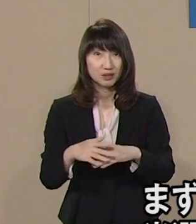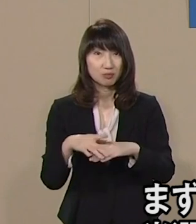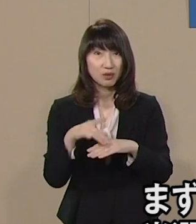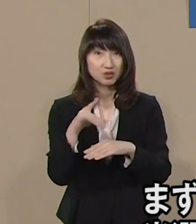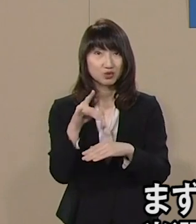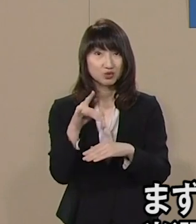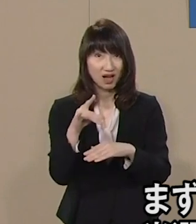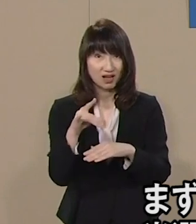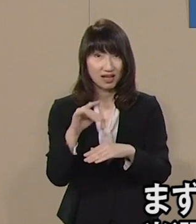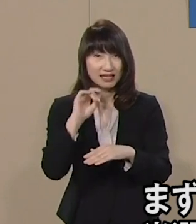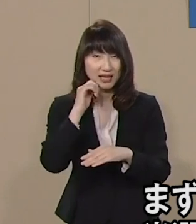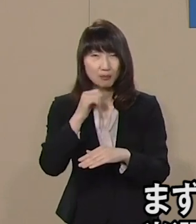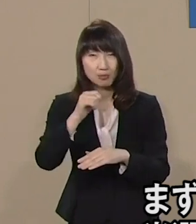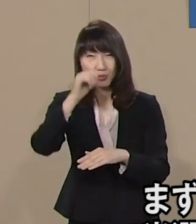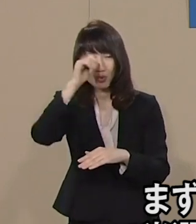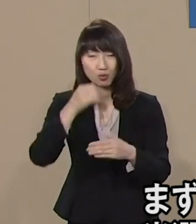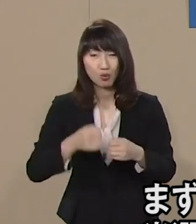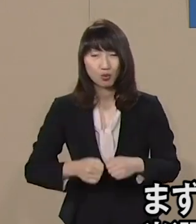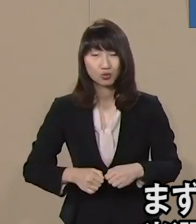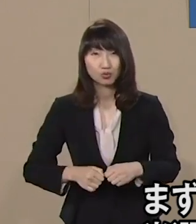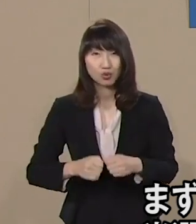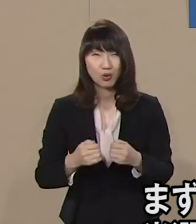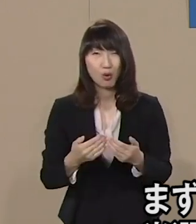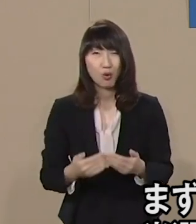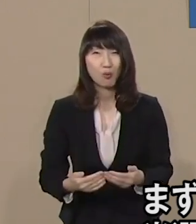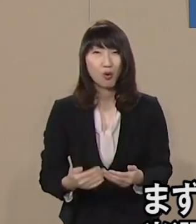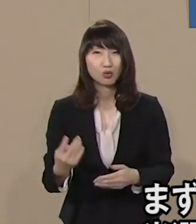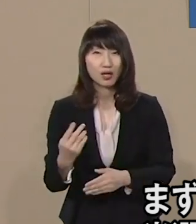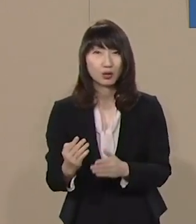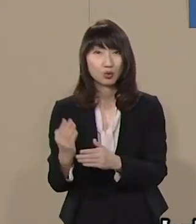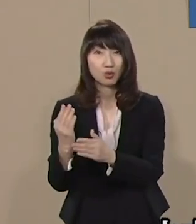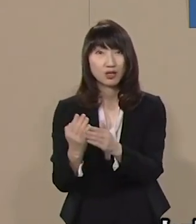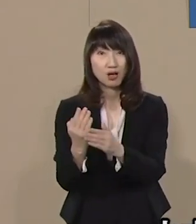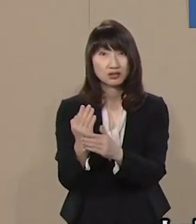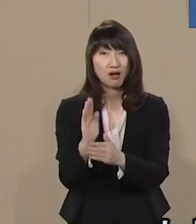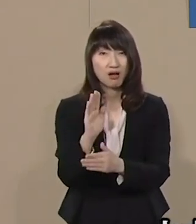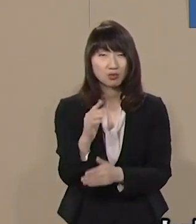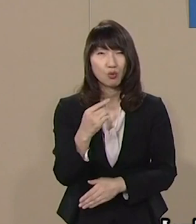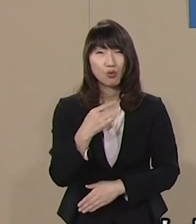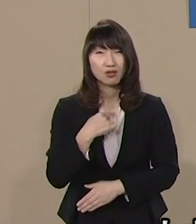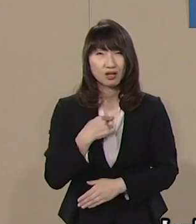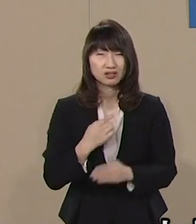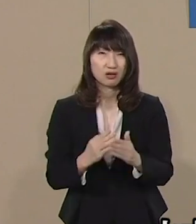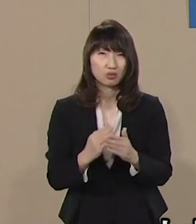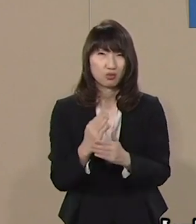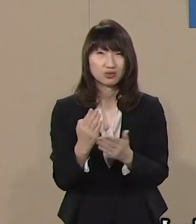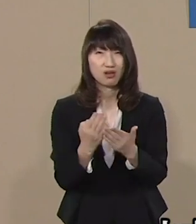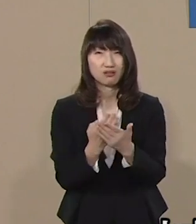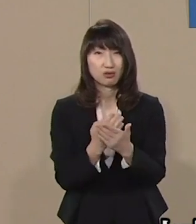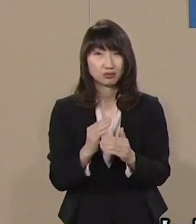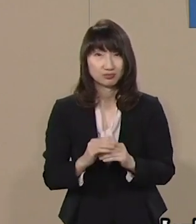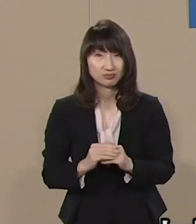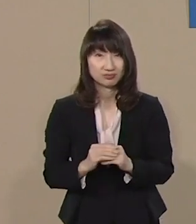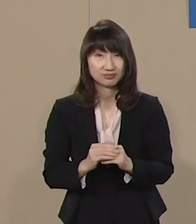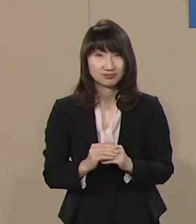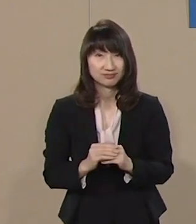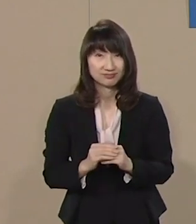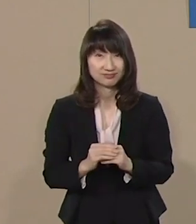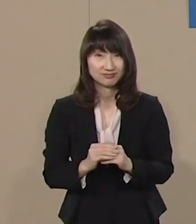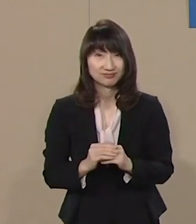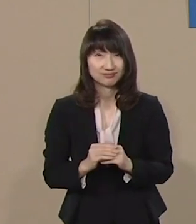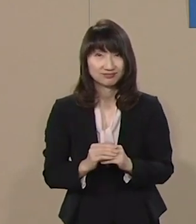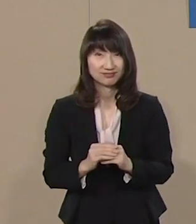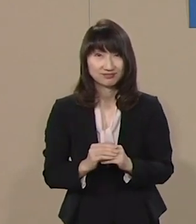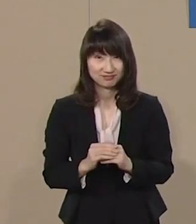まずは難病と重度障害を持つを2人が当選した後でないと山靴太郎は国会議員にられません